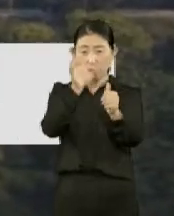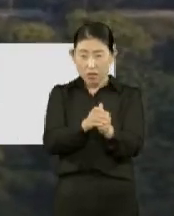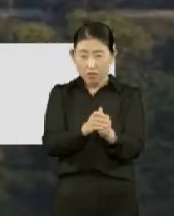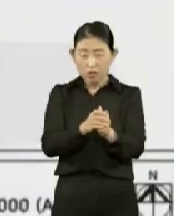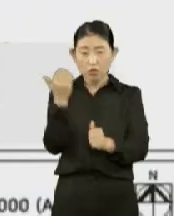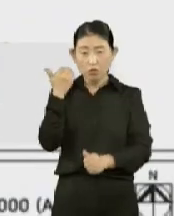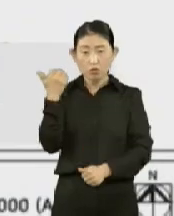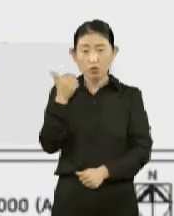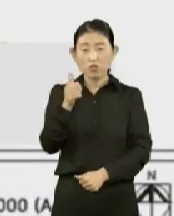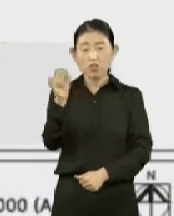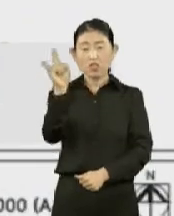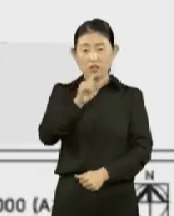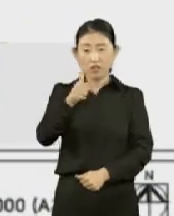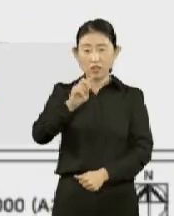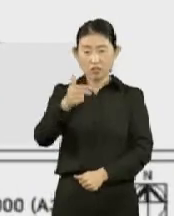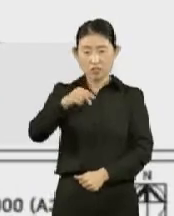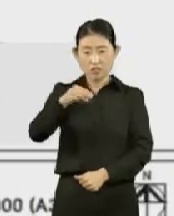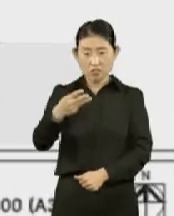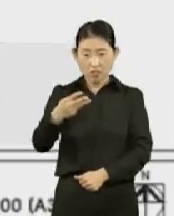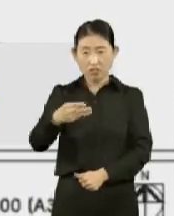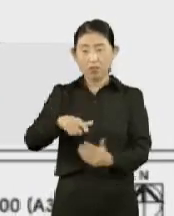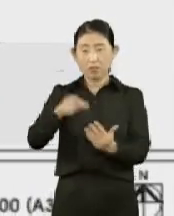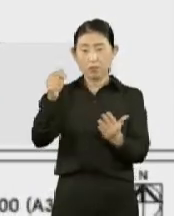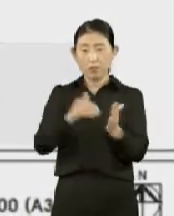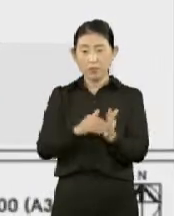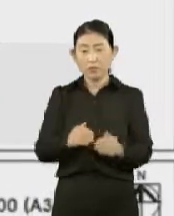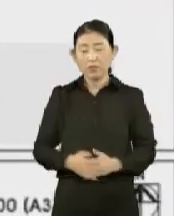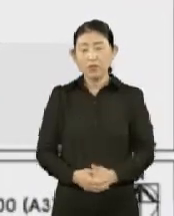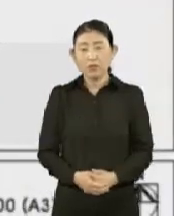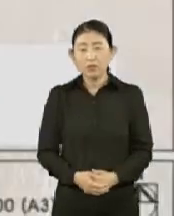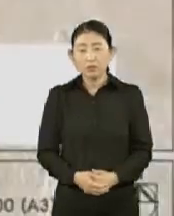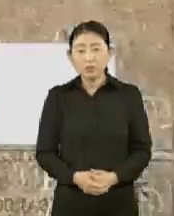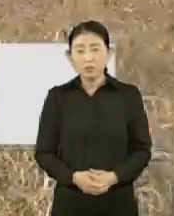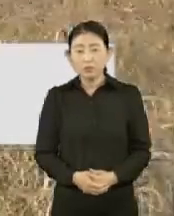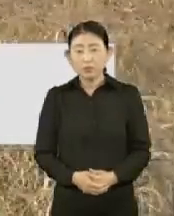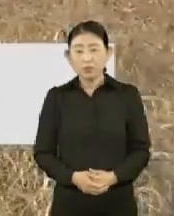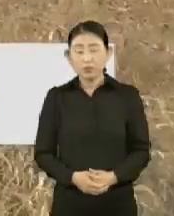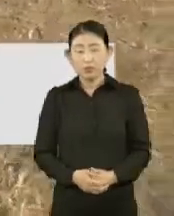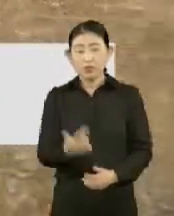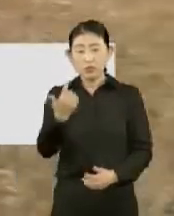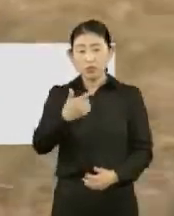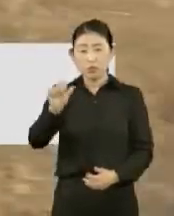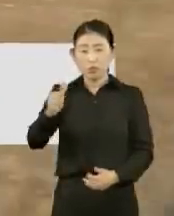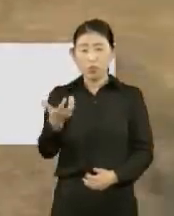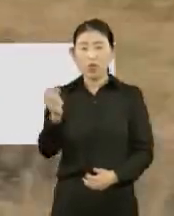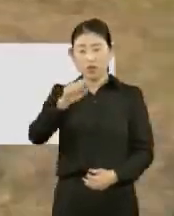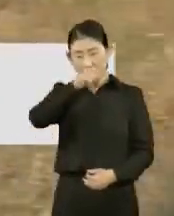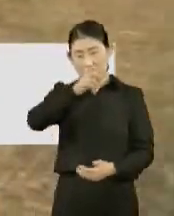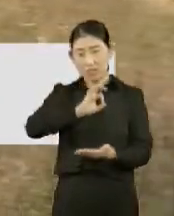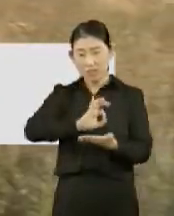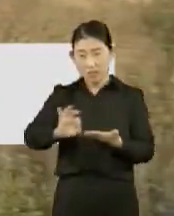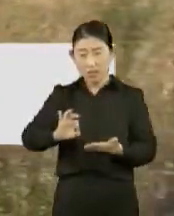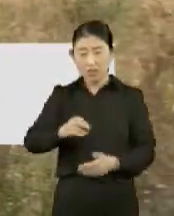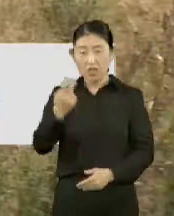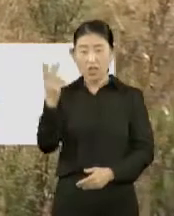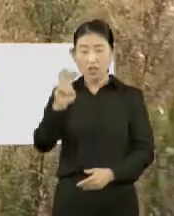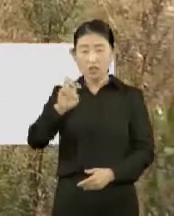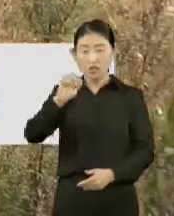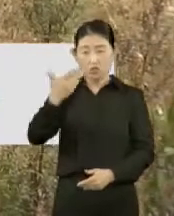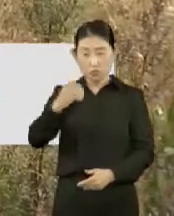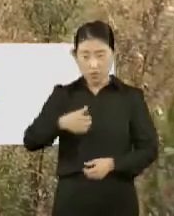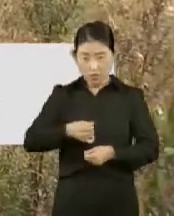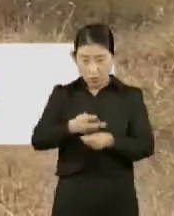우선협상대상자로 현대건설이 선정됐습니다 각 세종은 6천 5백억 원이 투입해 29 마녀